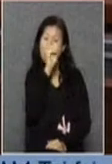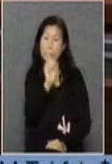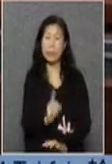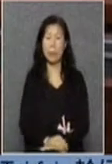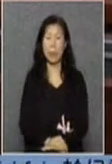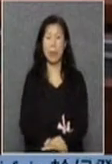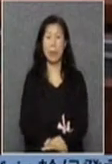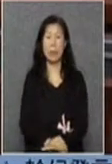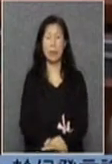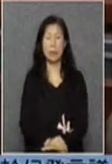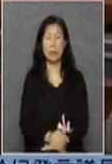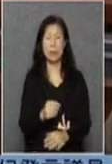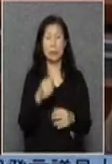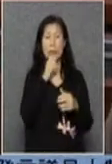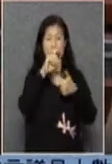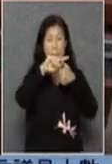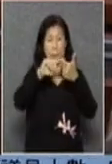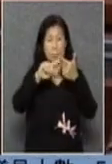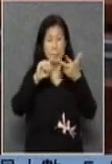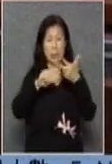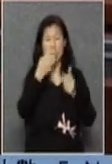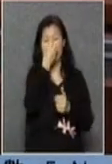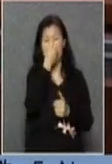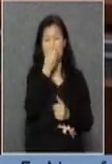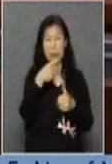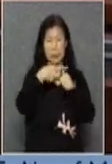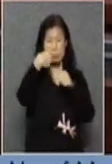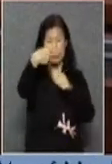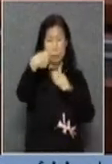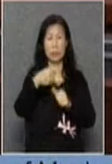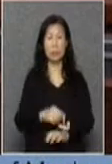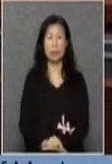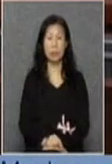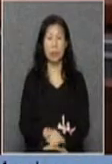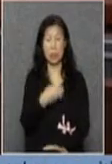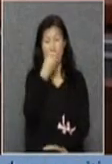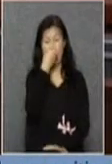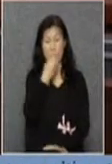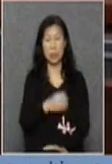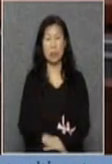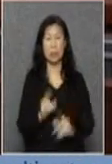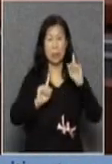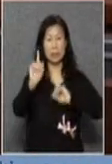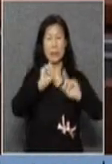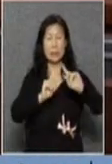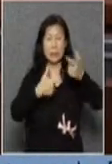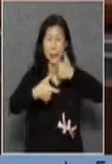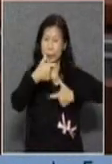總括嚟講，可以歸納喺幾點嘅。主席，香港第一，佢哋話我哋係一個自由嘅經濟體